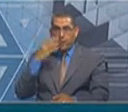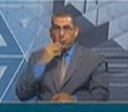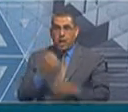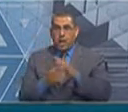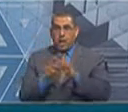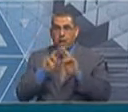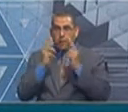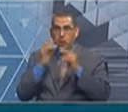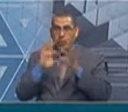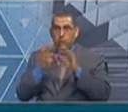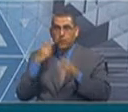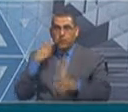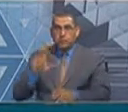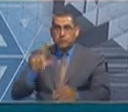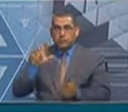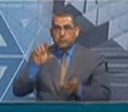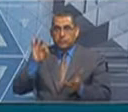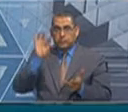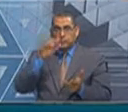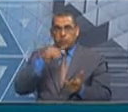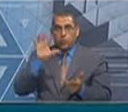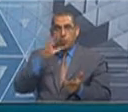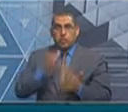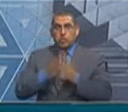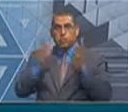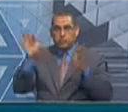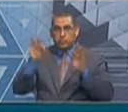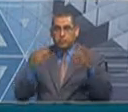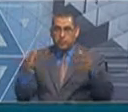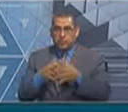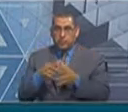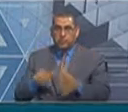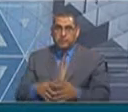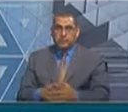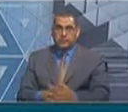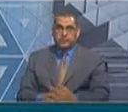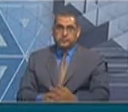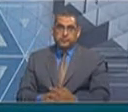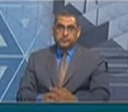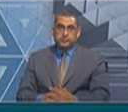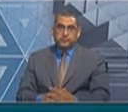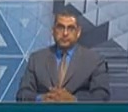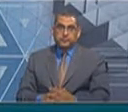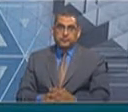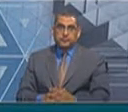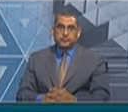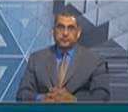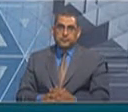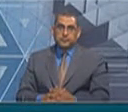العربية، بالإضافة إلى عدد من الدول الكبرى والإقليمية.